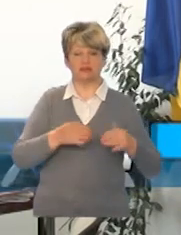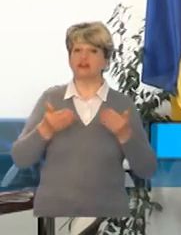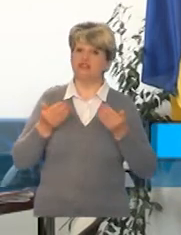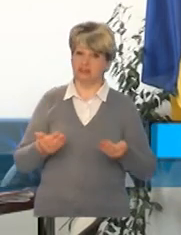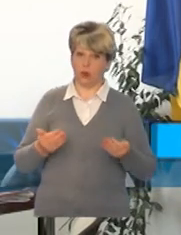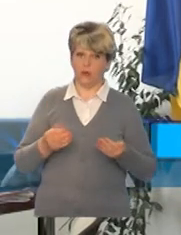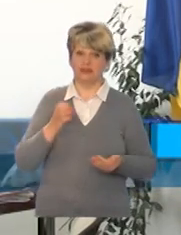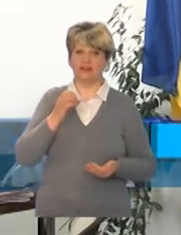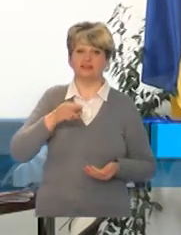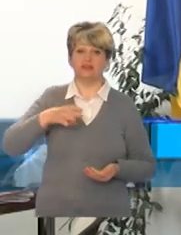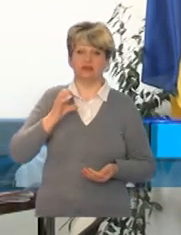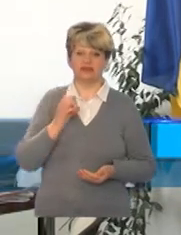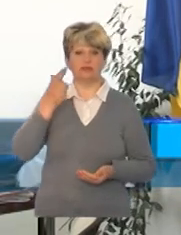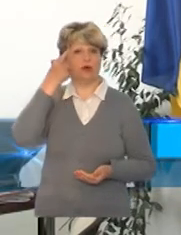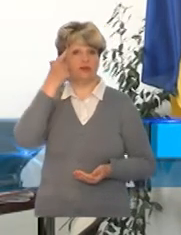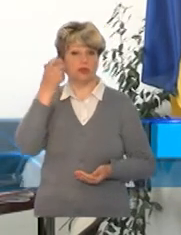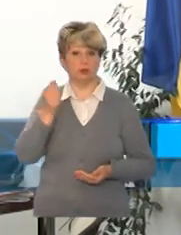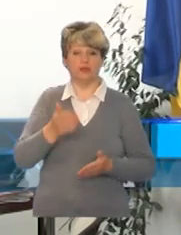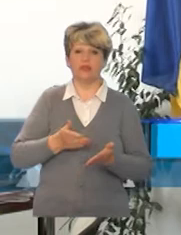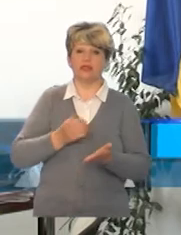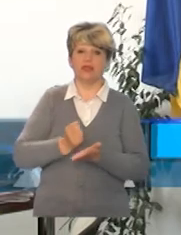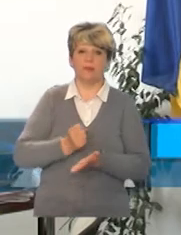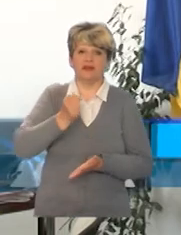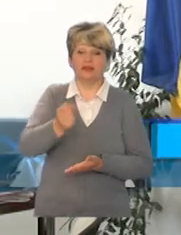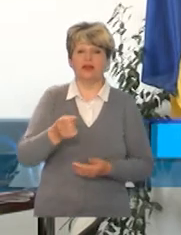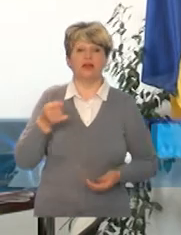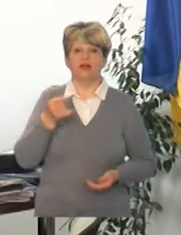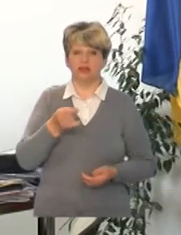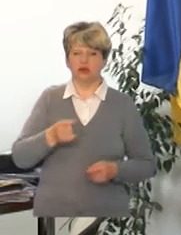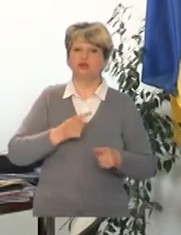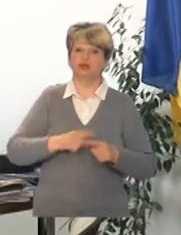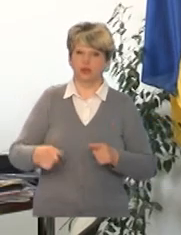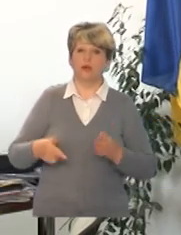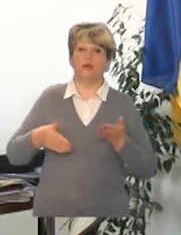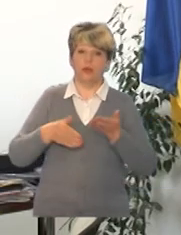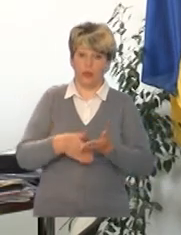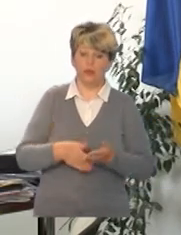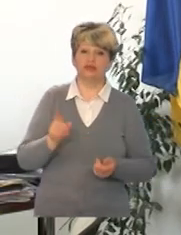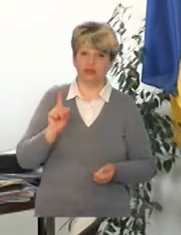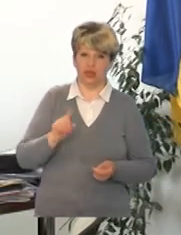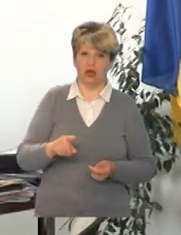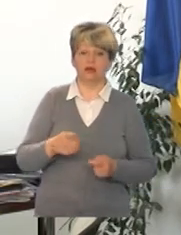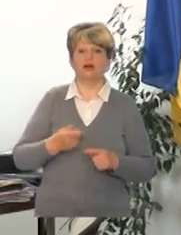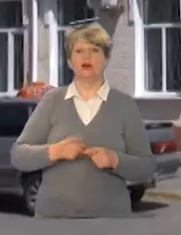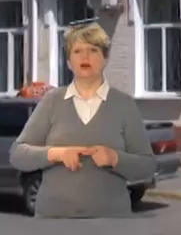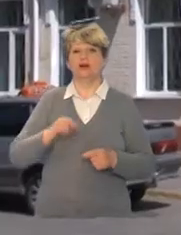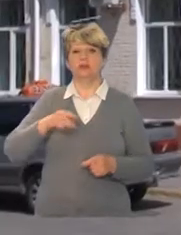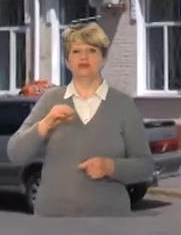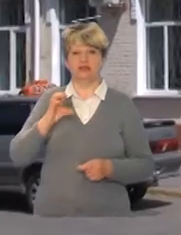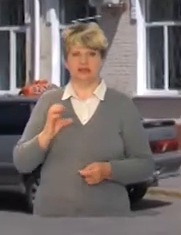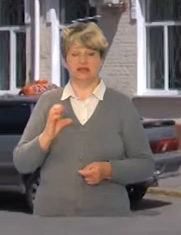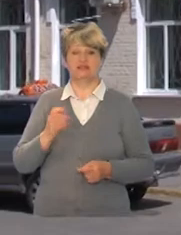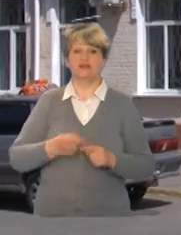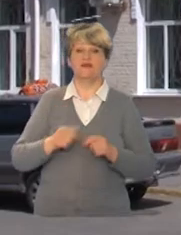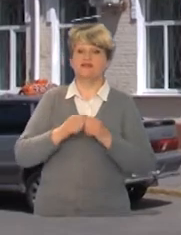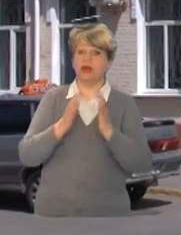на СМС-повідомлення направляють таксі. Також швидка допомога, також надзвичайна ситуація.